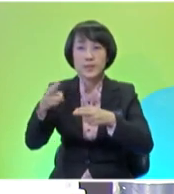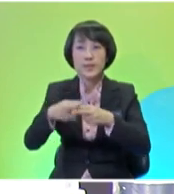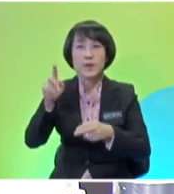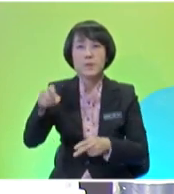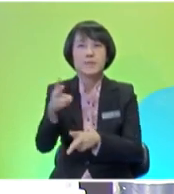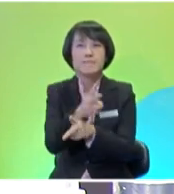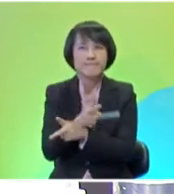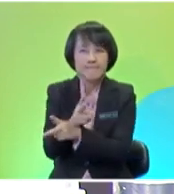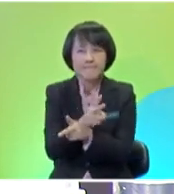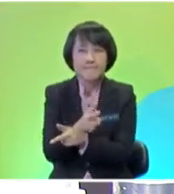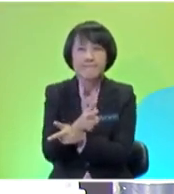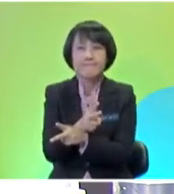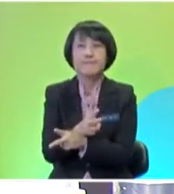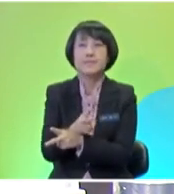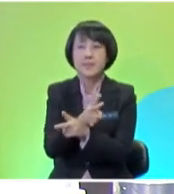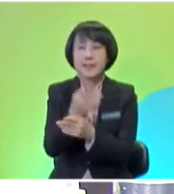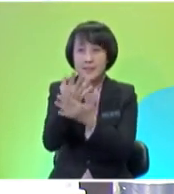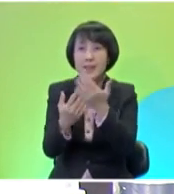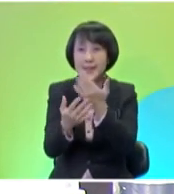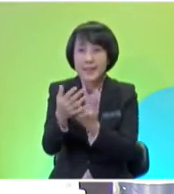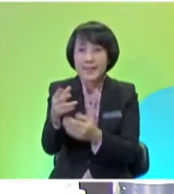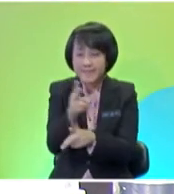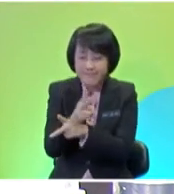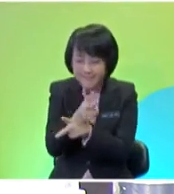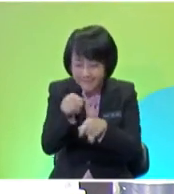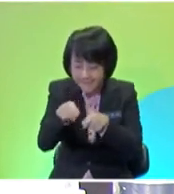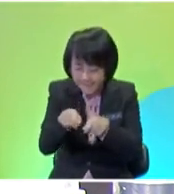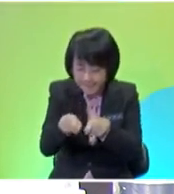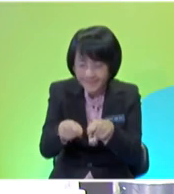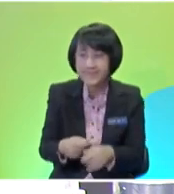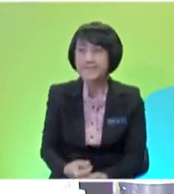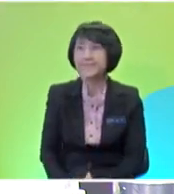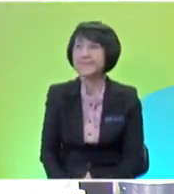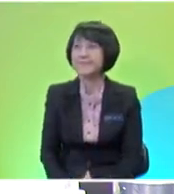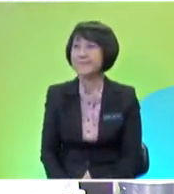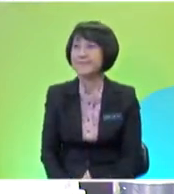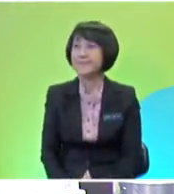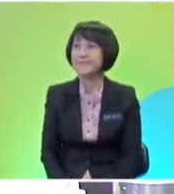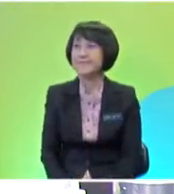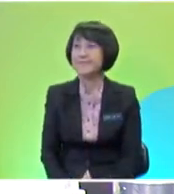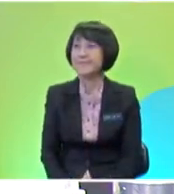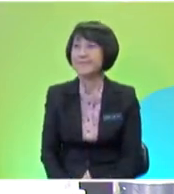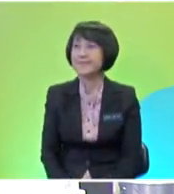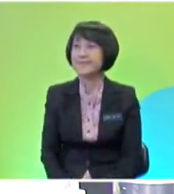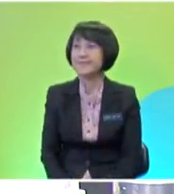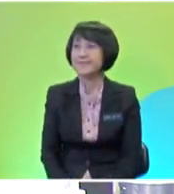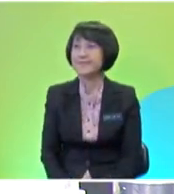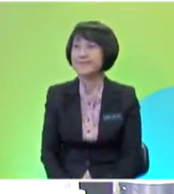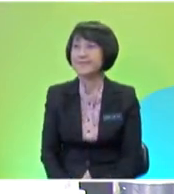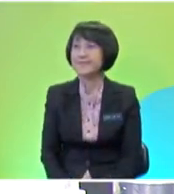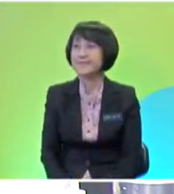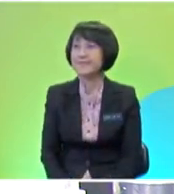tangan tu. Jaga tangan. Kita kena sayang untuk badan kita, kan? Okay. Sebab tak ada ganti tu, Ifan. Betul. Kita potong